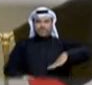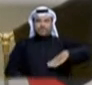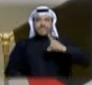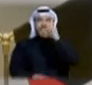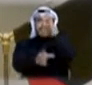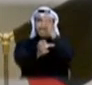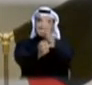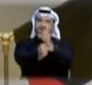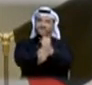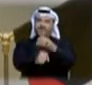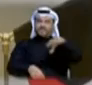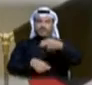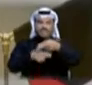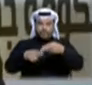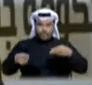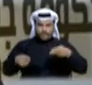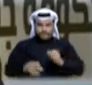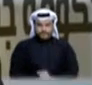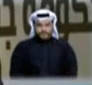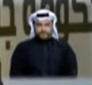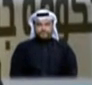الله ورعاه لدولة الكويت.